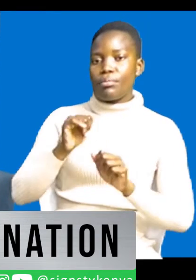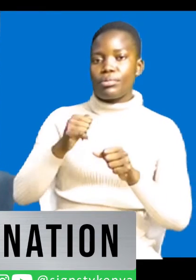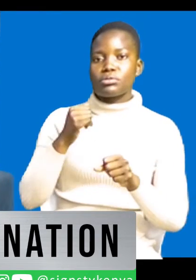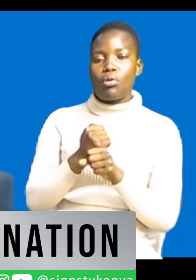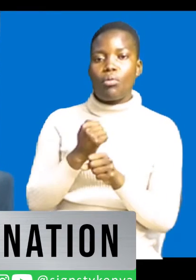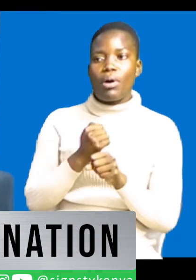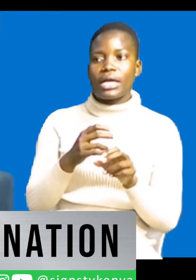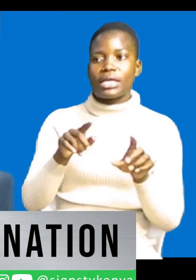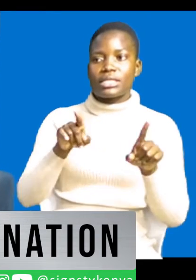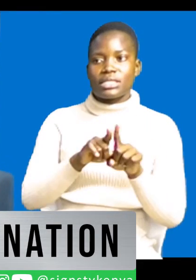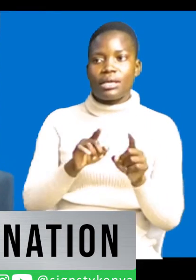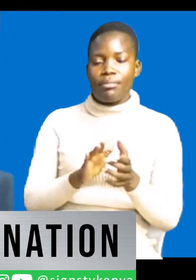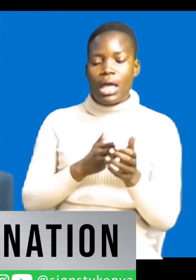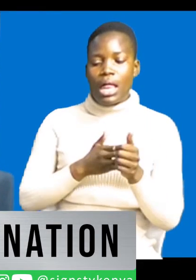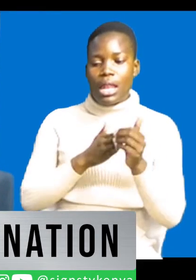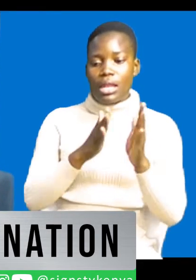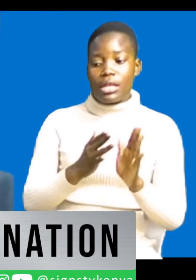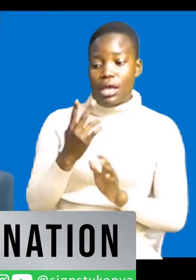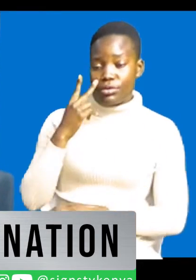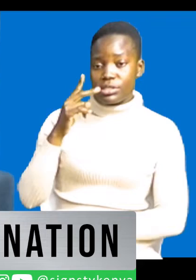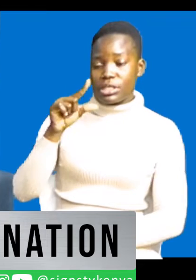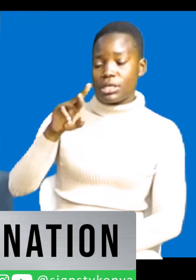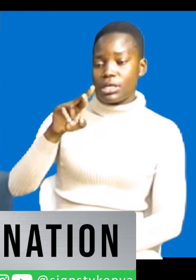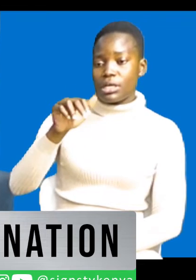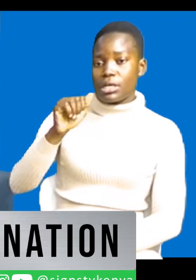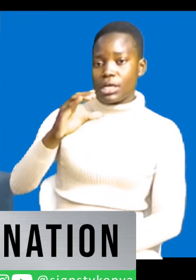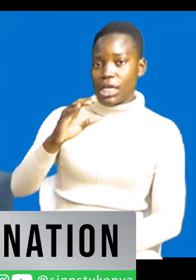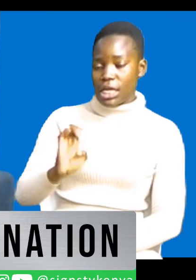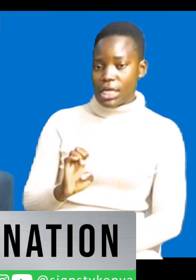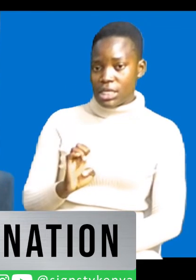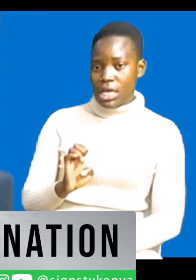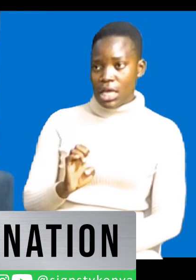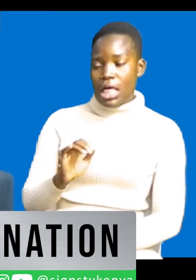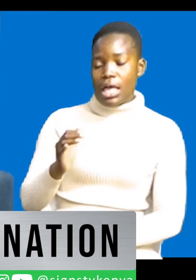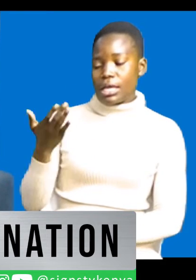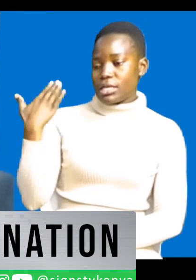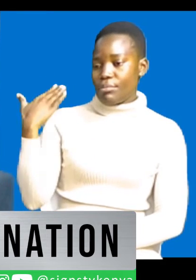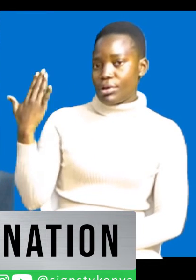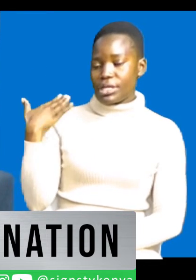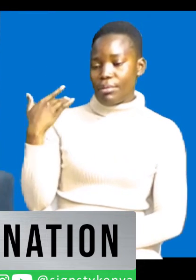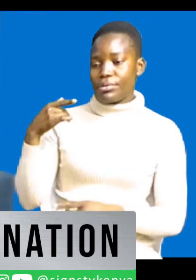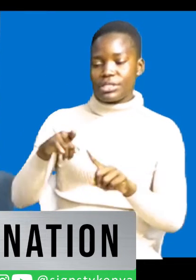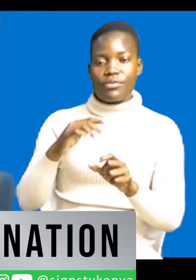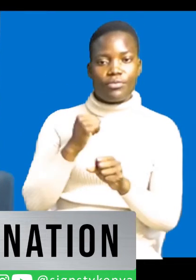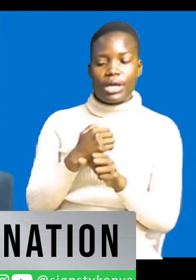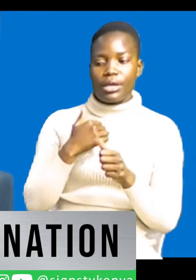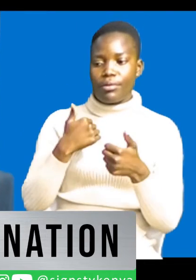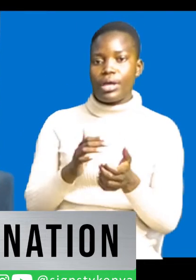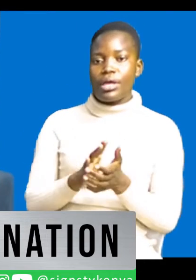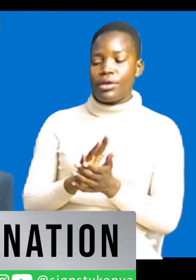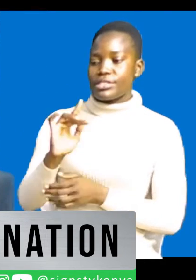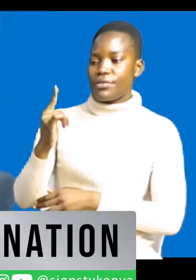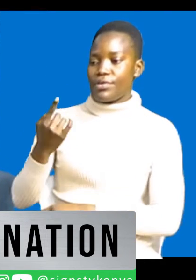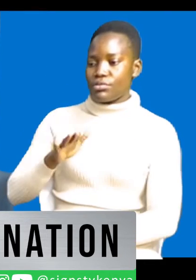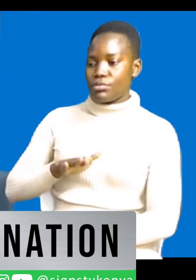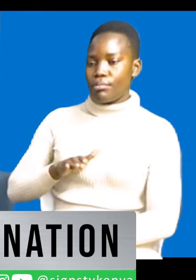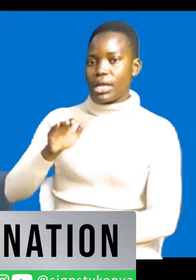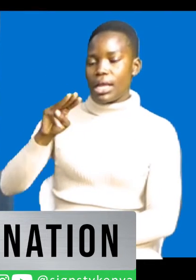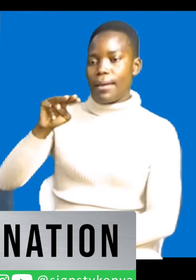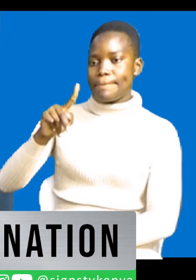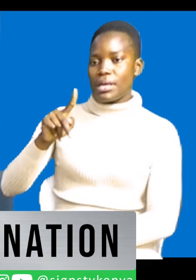thing. Uongozi unaona kama hiyo Grace Onyango, you can see in that time alikuwa anafanya hiyo. But she was the first woman MP